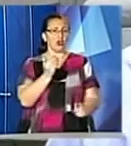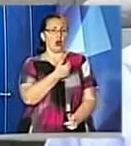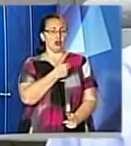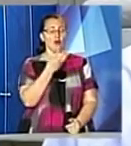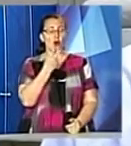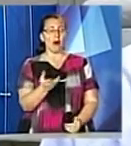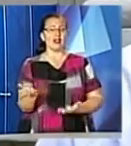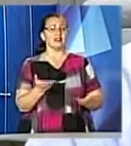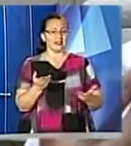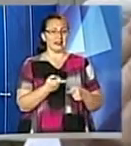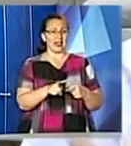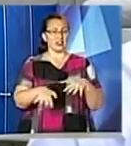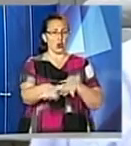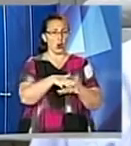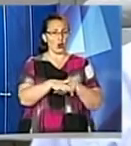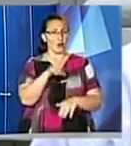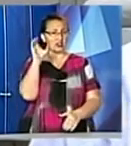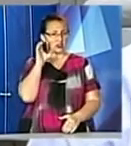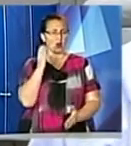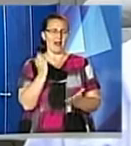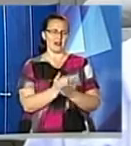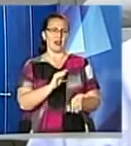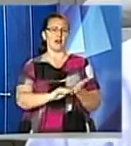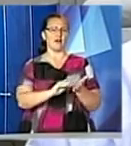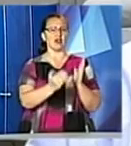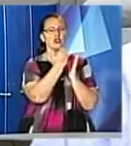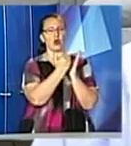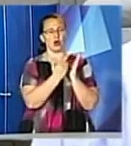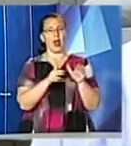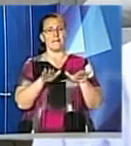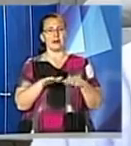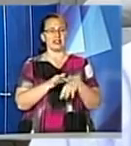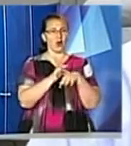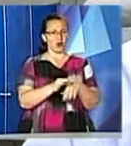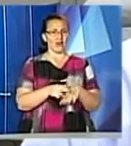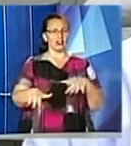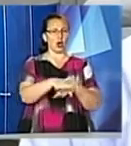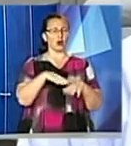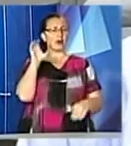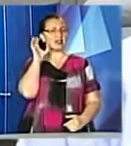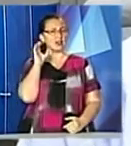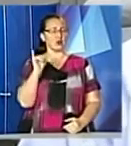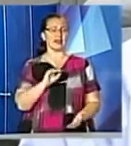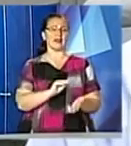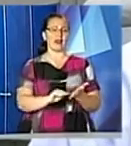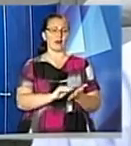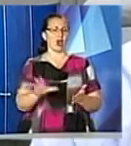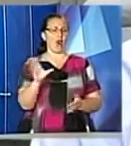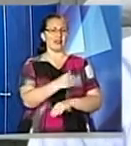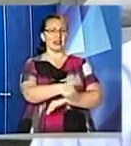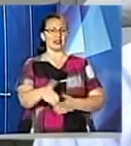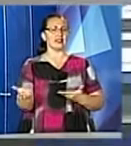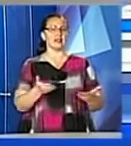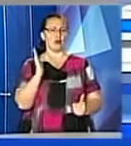саме, де вони відбуваються, там розписано графік, розписано місця проведення саме громадських слухань і розписано всі адреси,